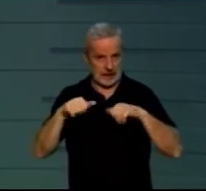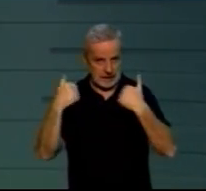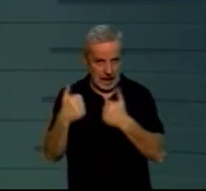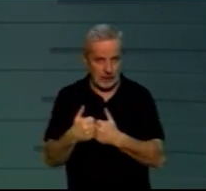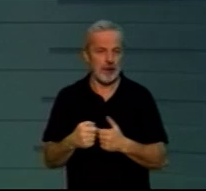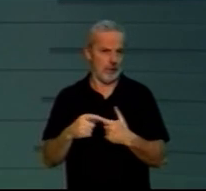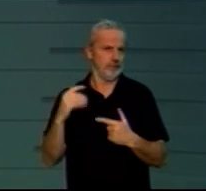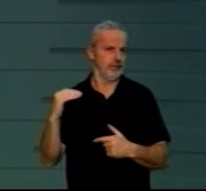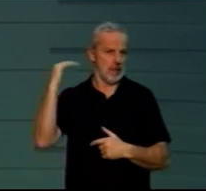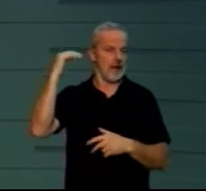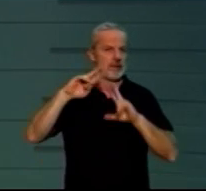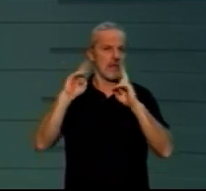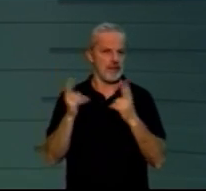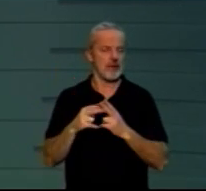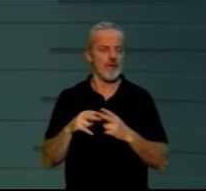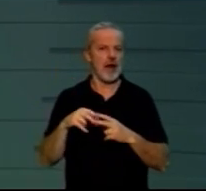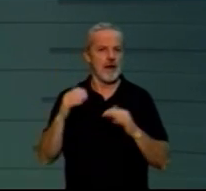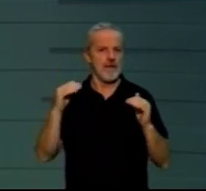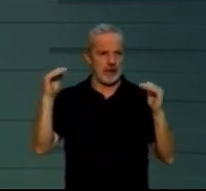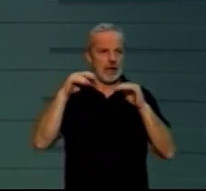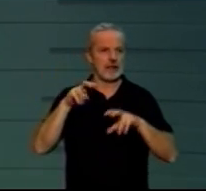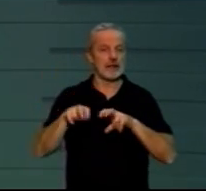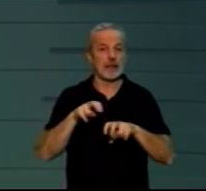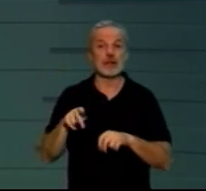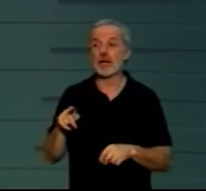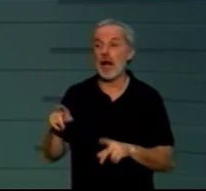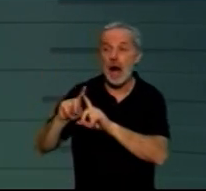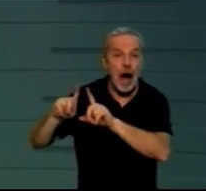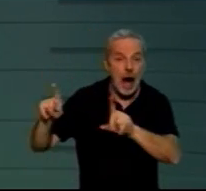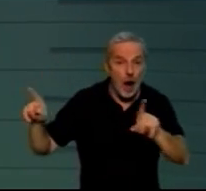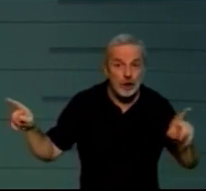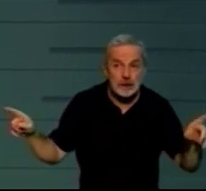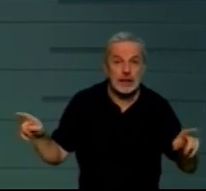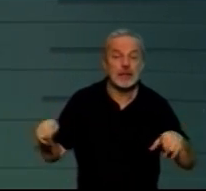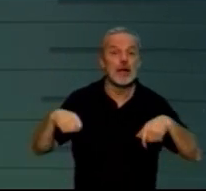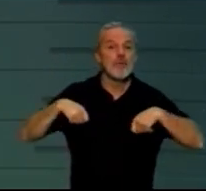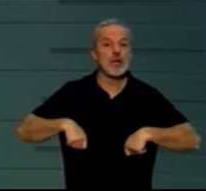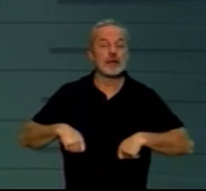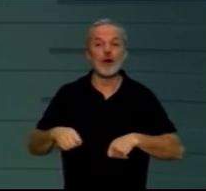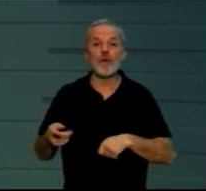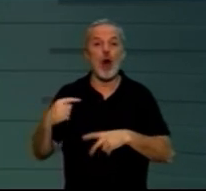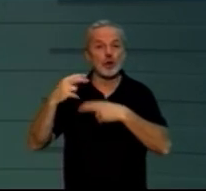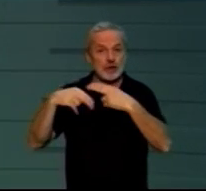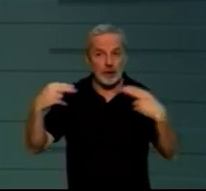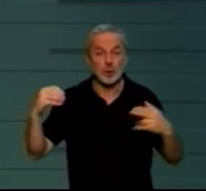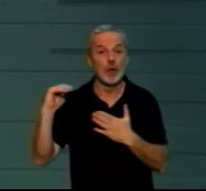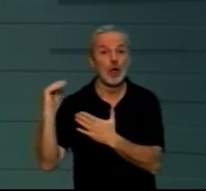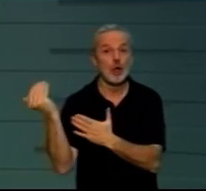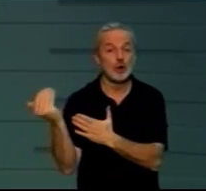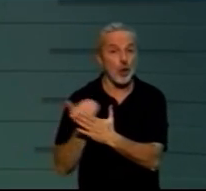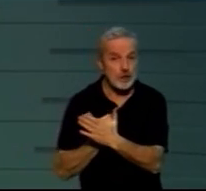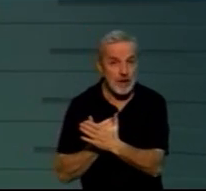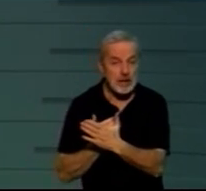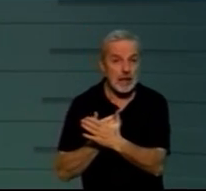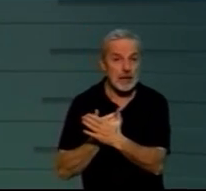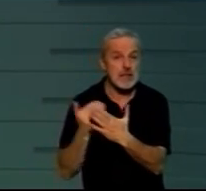a v okamžiku, kdy se mí kolegové z těch ostatních svazů dozvěděli, zahraničních